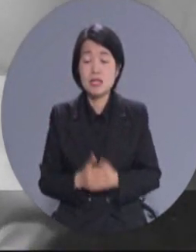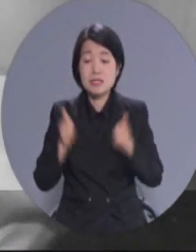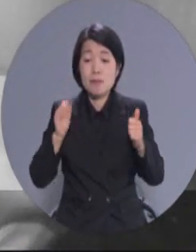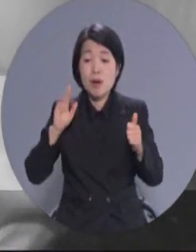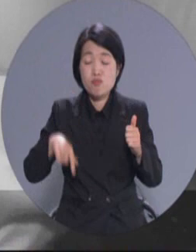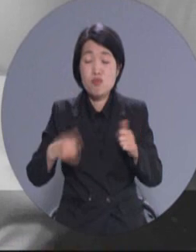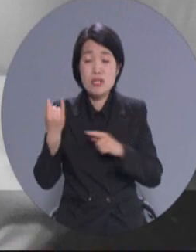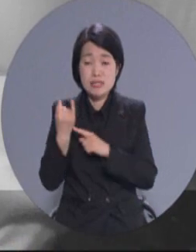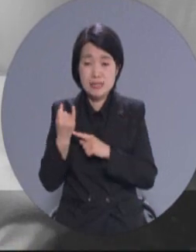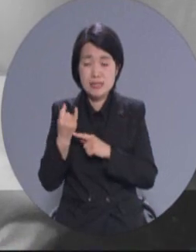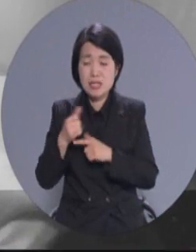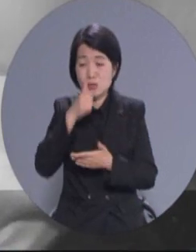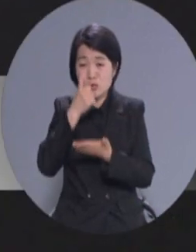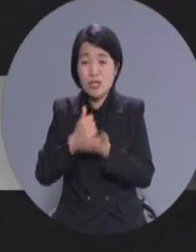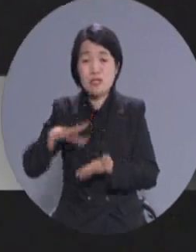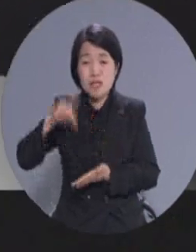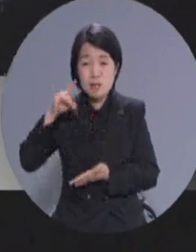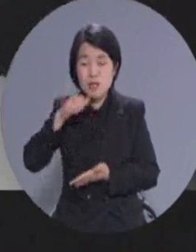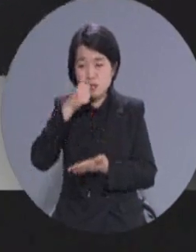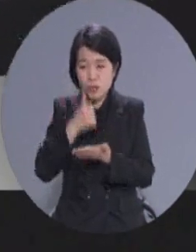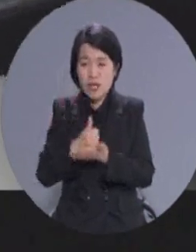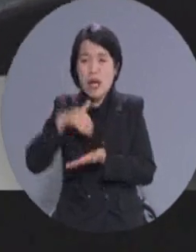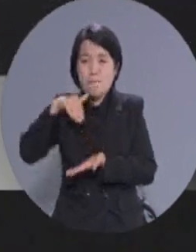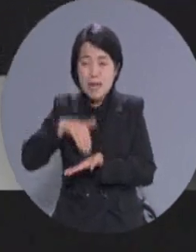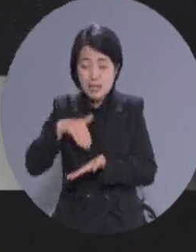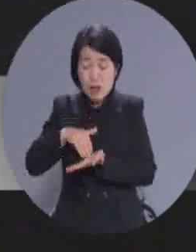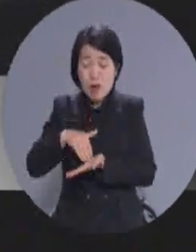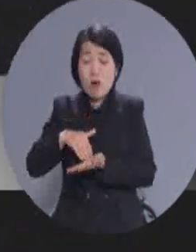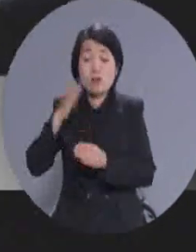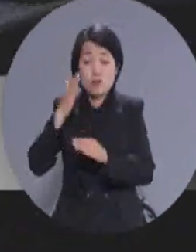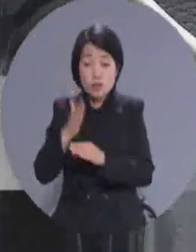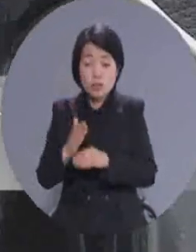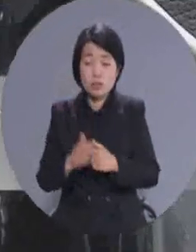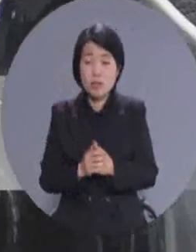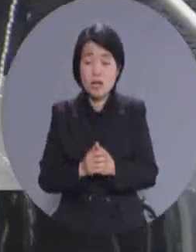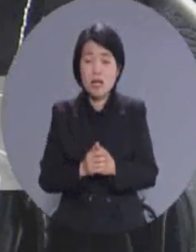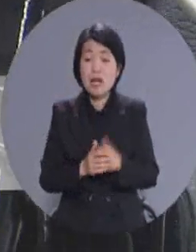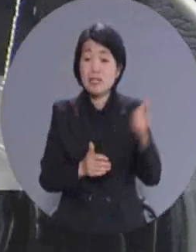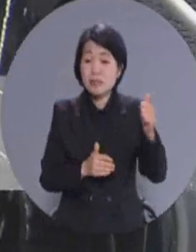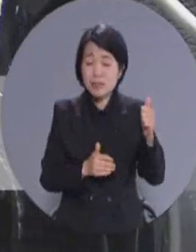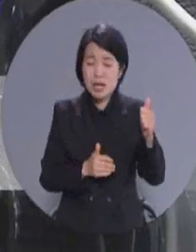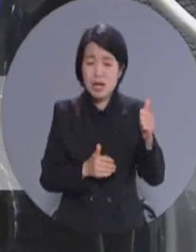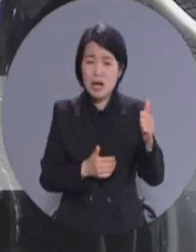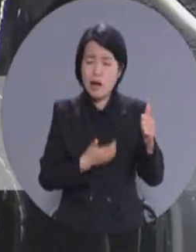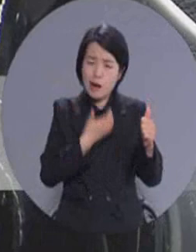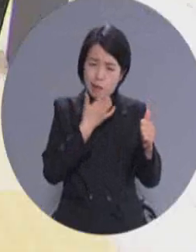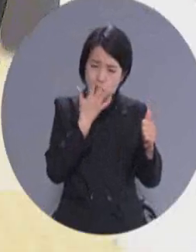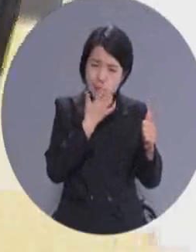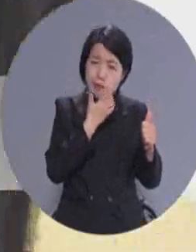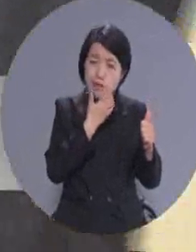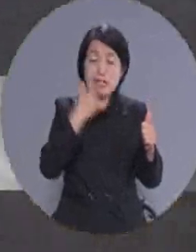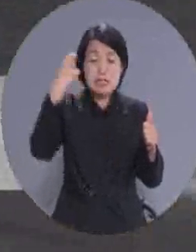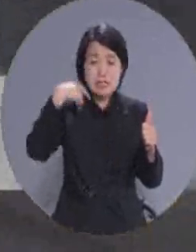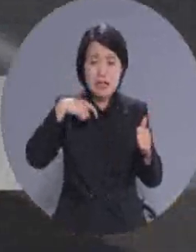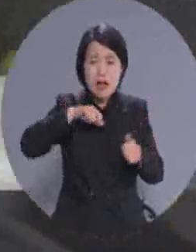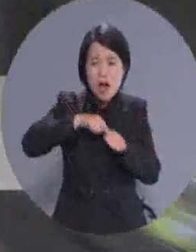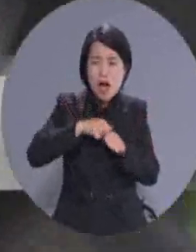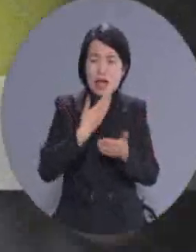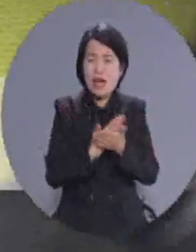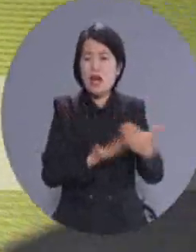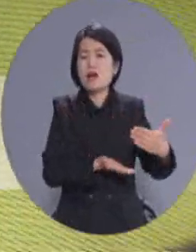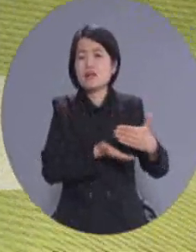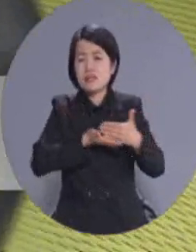재판부는 피고인이 초범이고 범죄 사실을 반성하고 있지만 피해자가 성적 수치심을 느꼈고 엄벌을